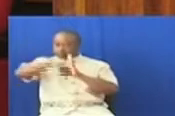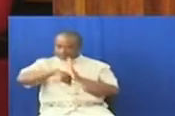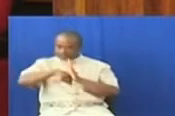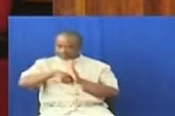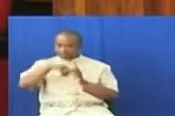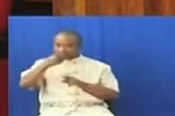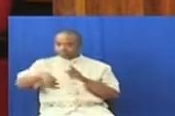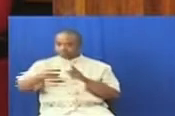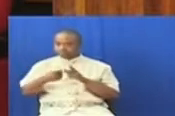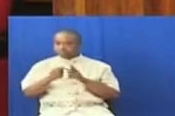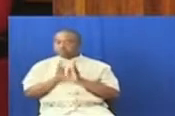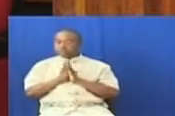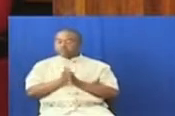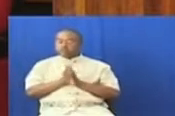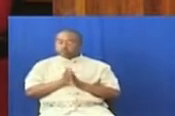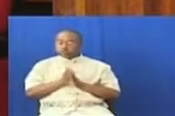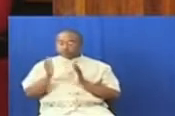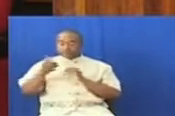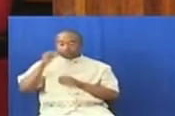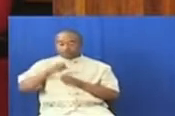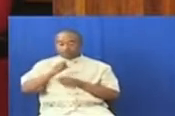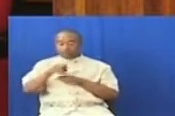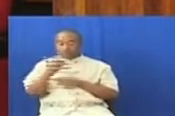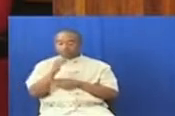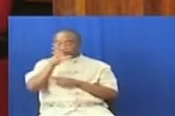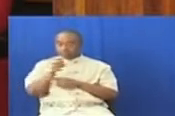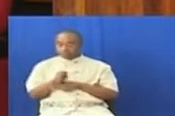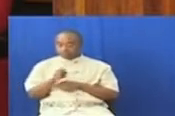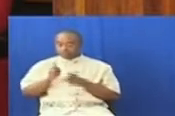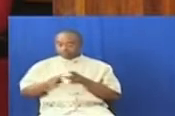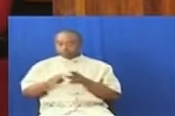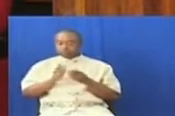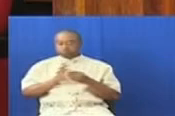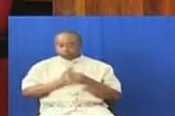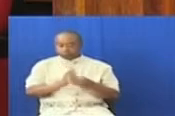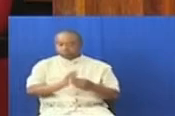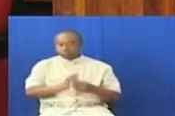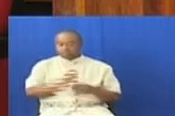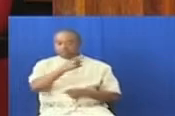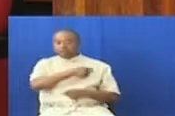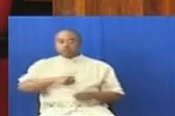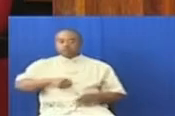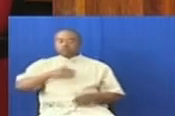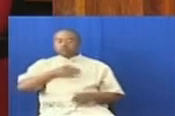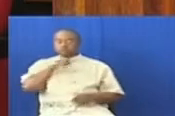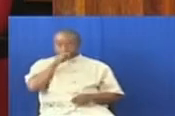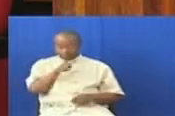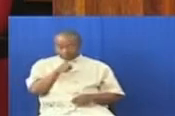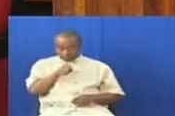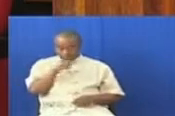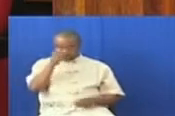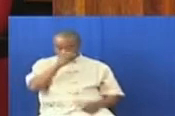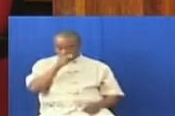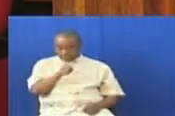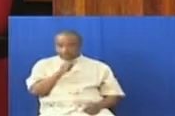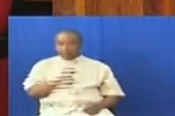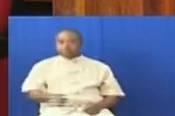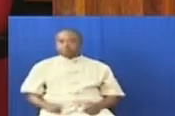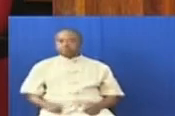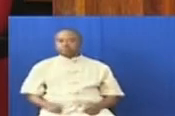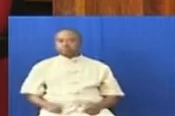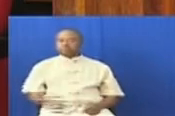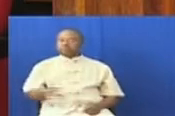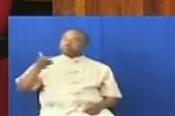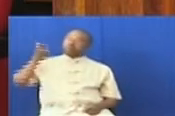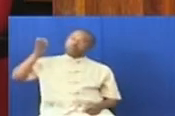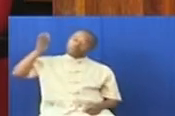yamefanyika katika jimbo langu la Tunduru Kusini, pamoja ikiongozwa na jemedari wetu Rais wa Jamhuri ya Muungano wa Tanzania.